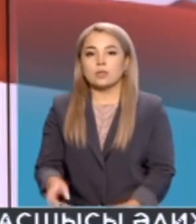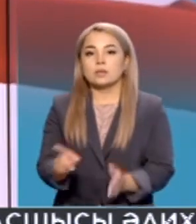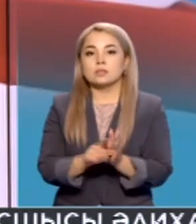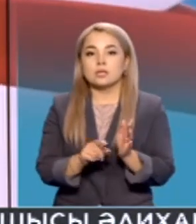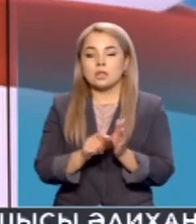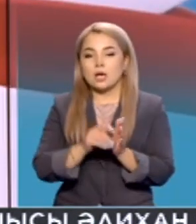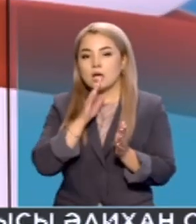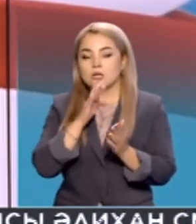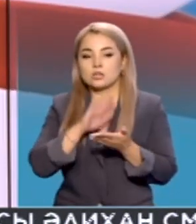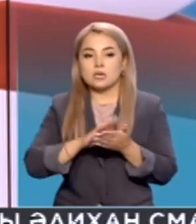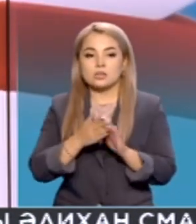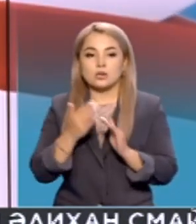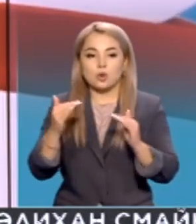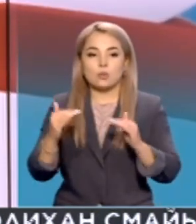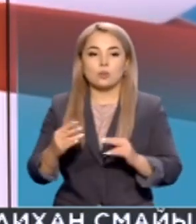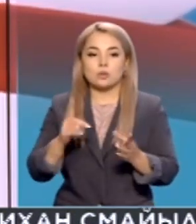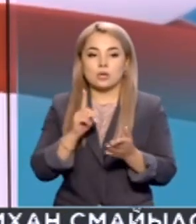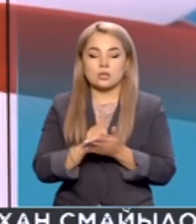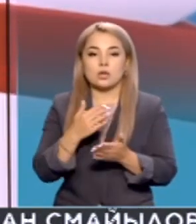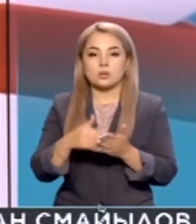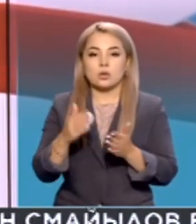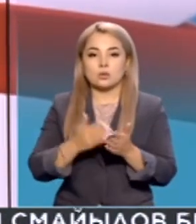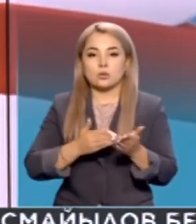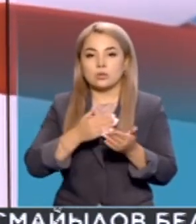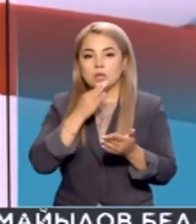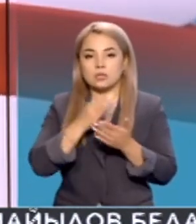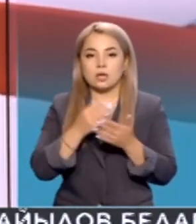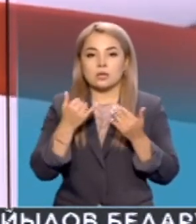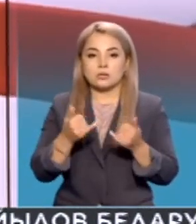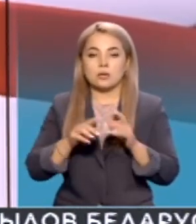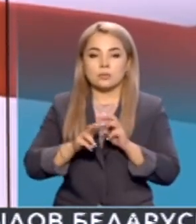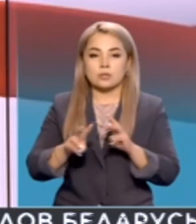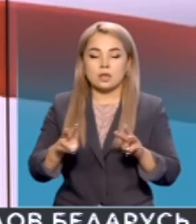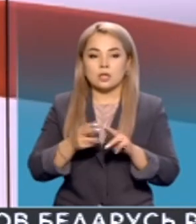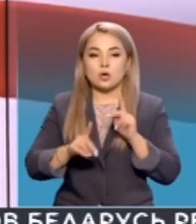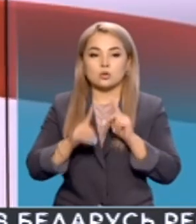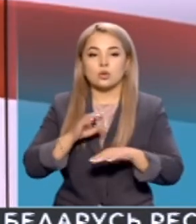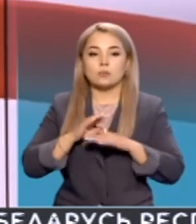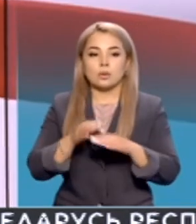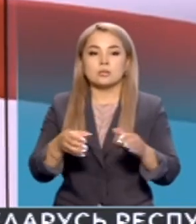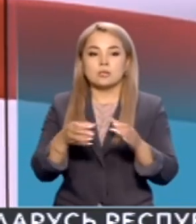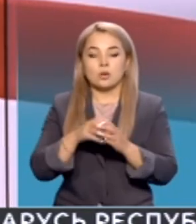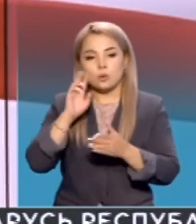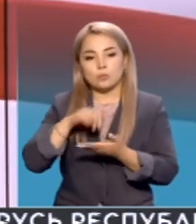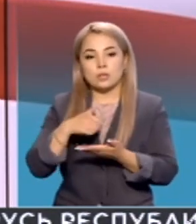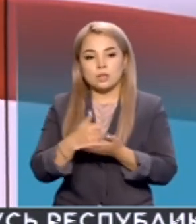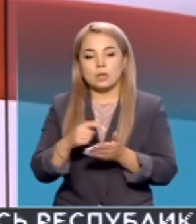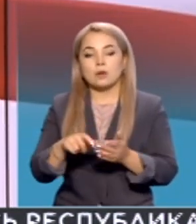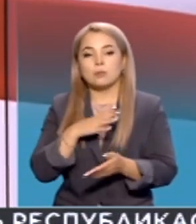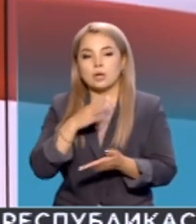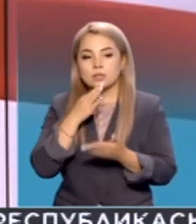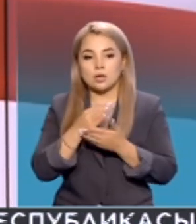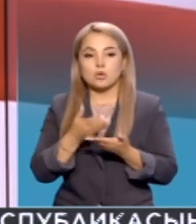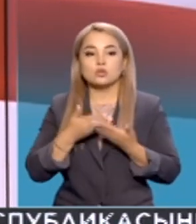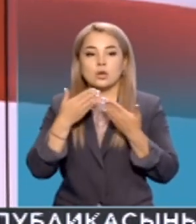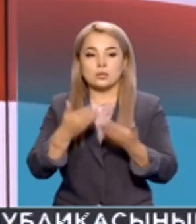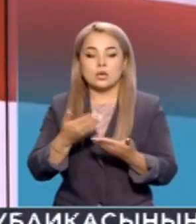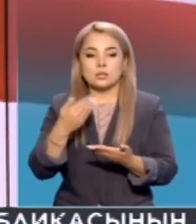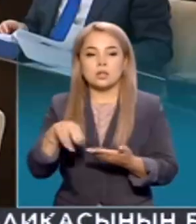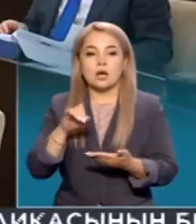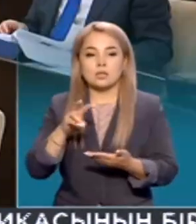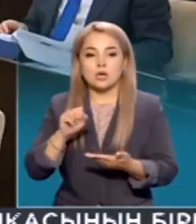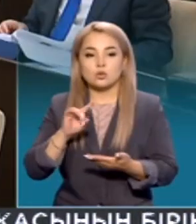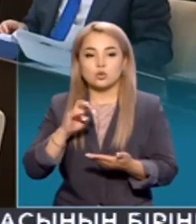Зейнетақы жасын төмендету керек. Өзектілігін жоймаған мәселе бүгін Сенат қабырғасында да көтерілді. Үкімет басшысына сауал жолдаған Дана Нұржігіт